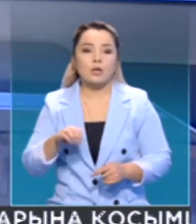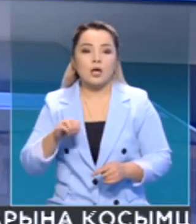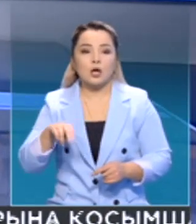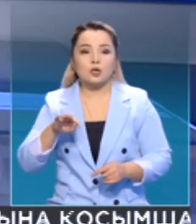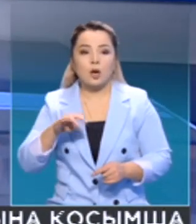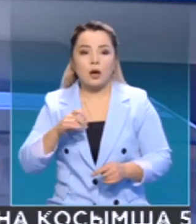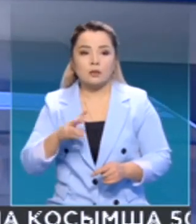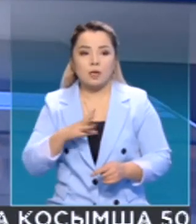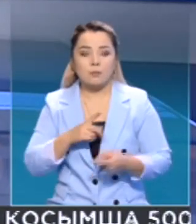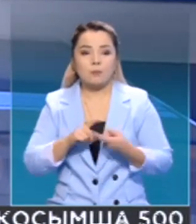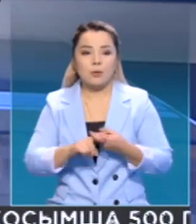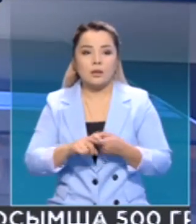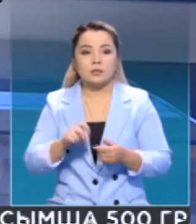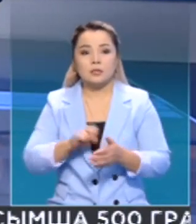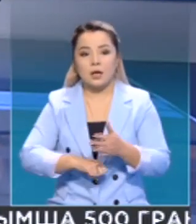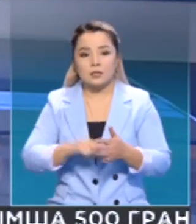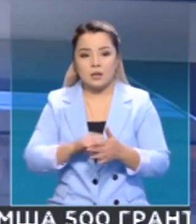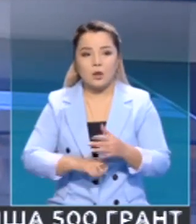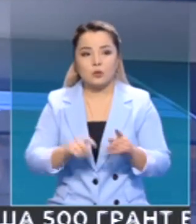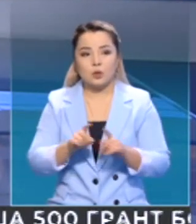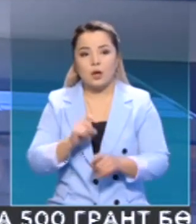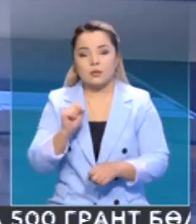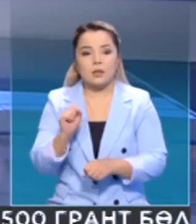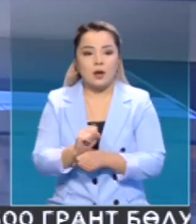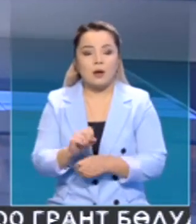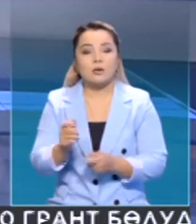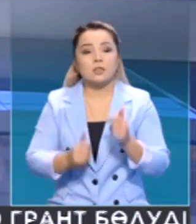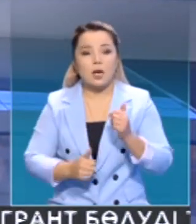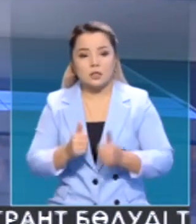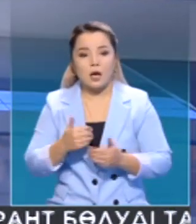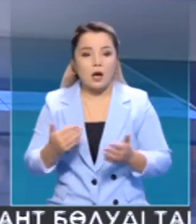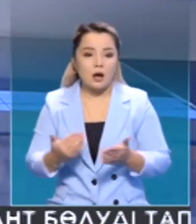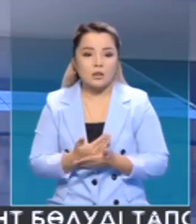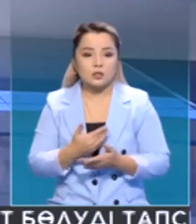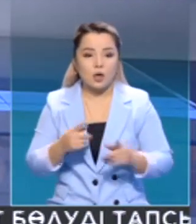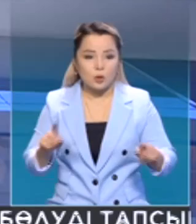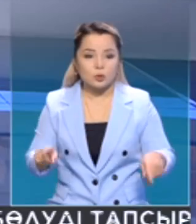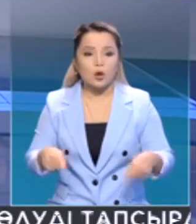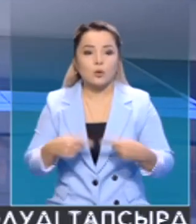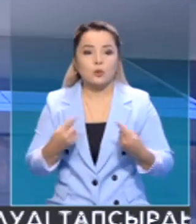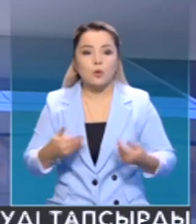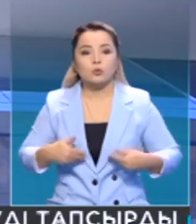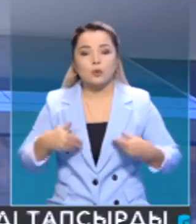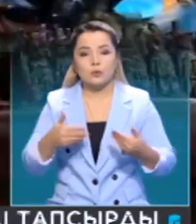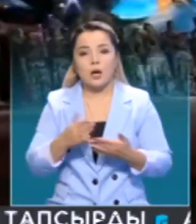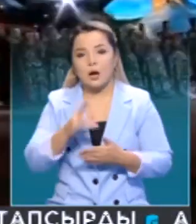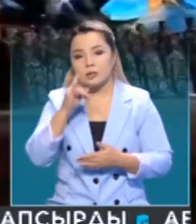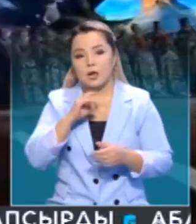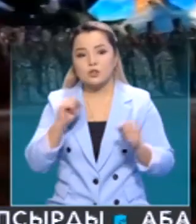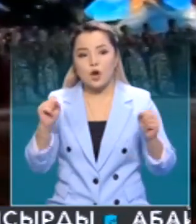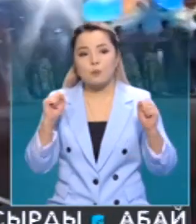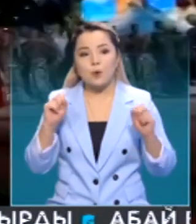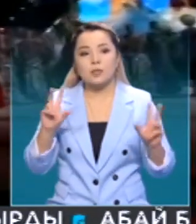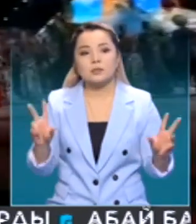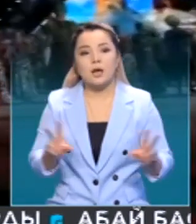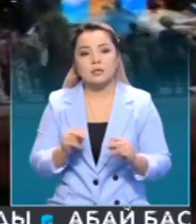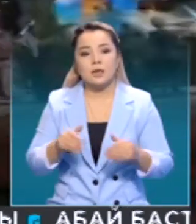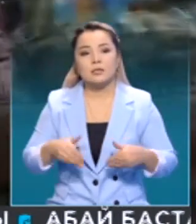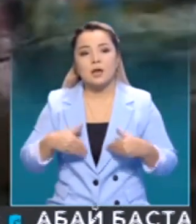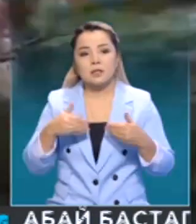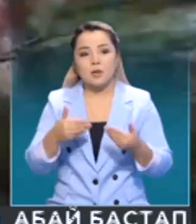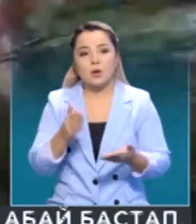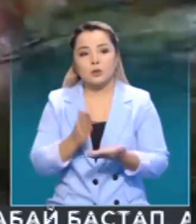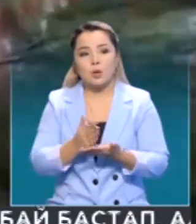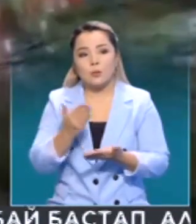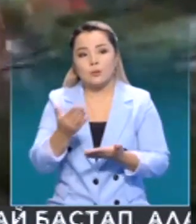қатысушыларды пандемия кесірінен тоқтап қалған сайыстың қайта жандануымен құттықтады. Ал қазақстандық спортшыларға сәттілік тілеу үшін мәжіліс төрағасы